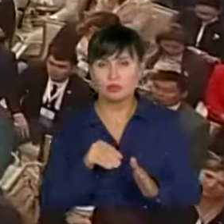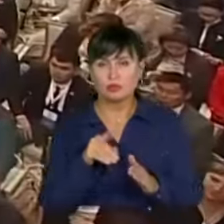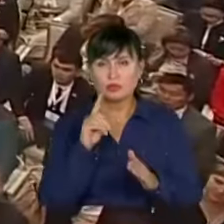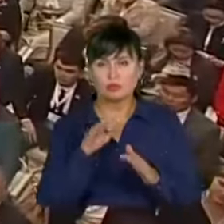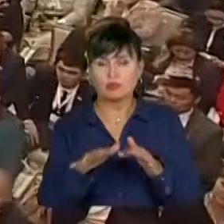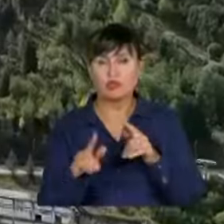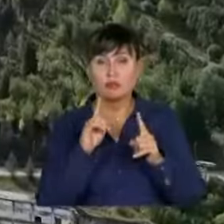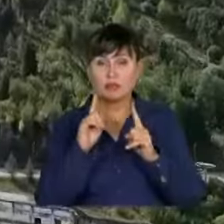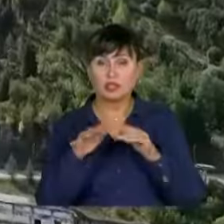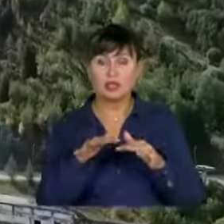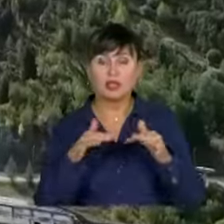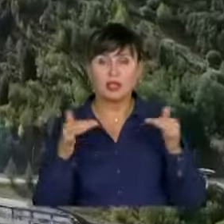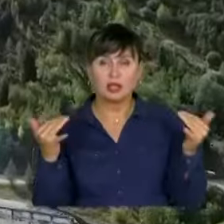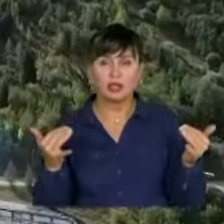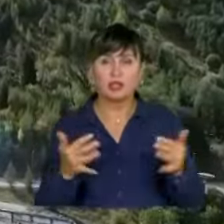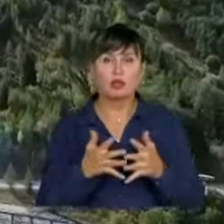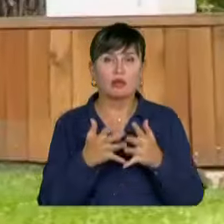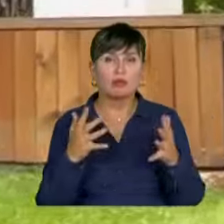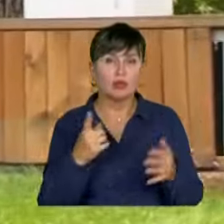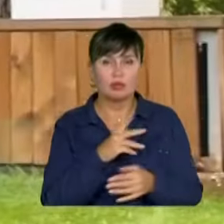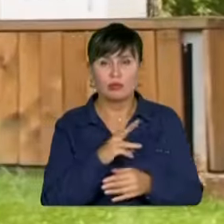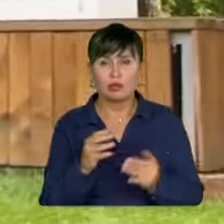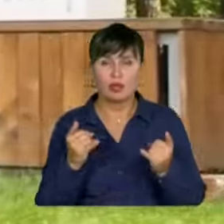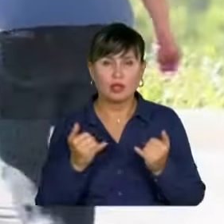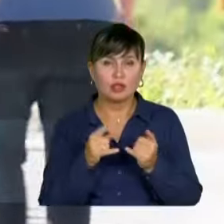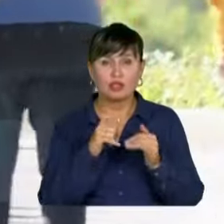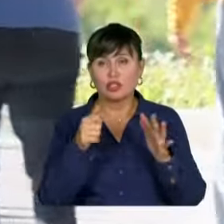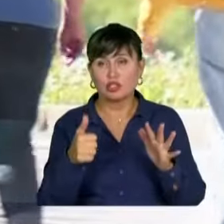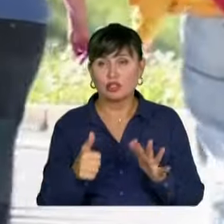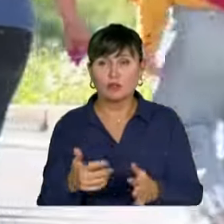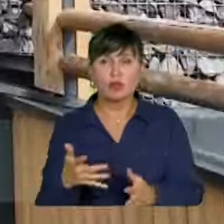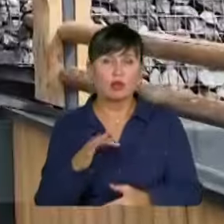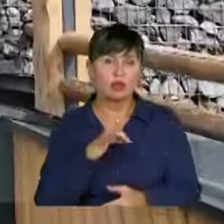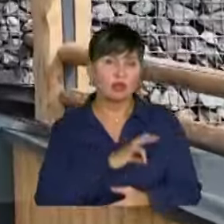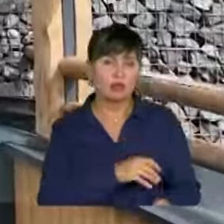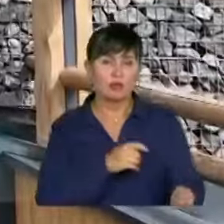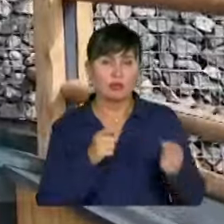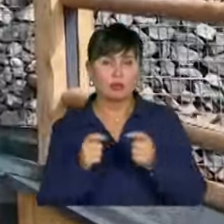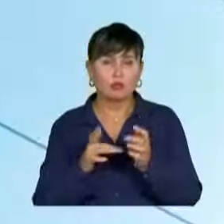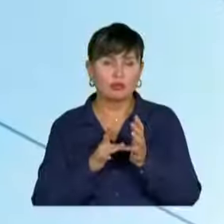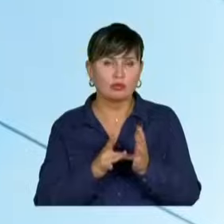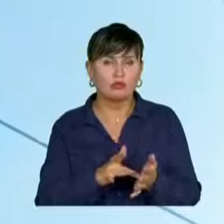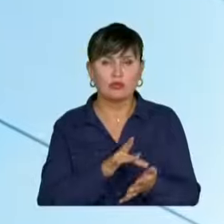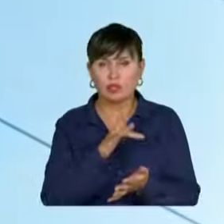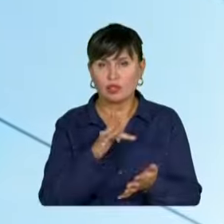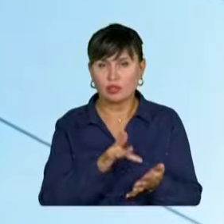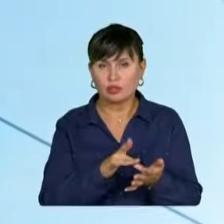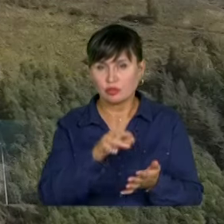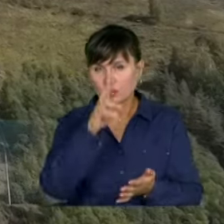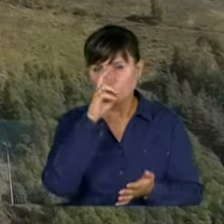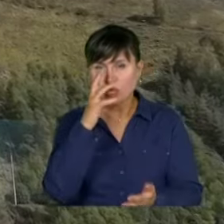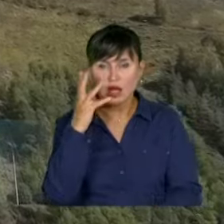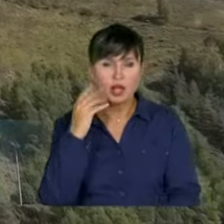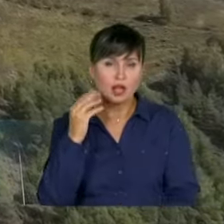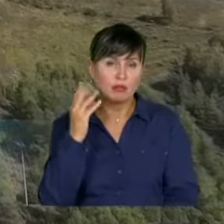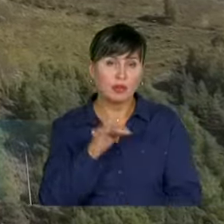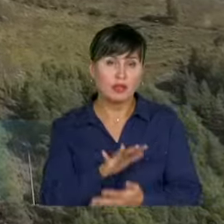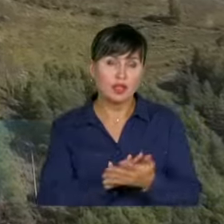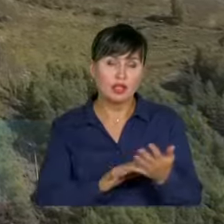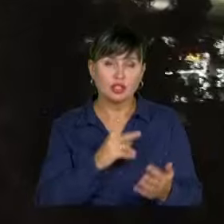уровней? Более миллиона гостей за полгода. Какой доход принес туризм в городскую казну Алматы? Смотрите в деловом